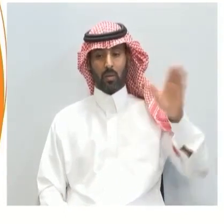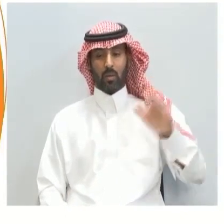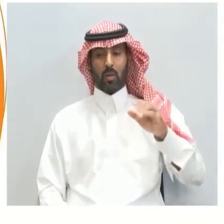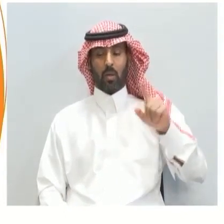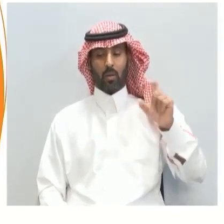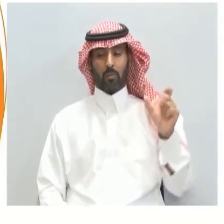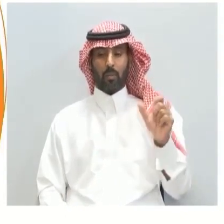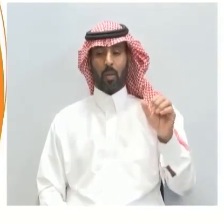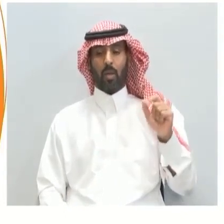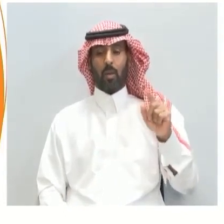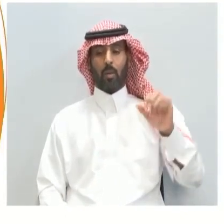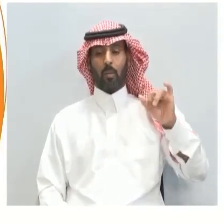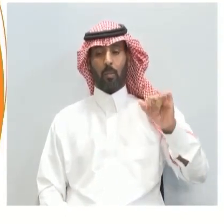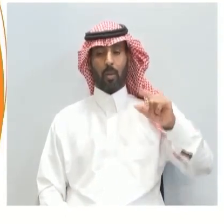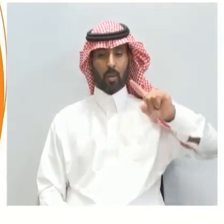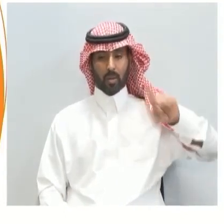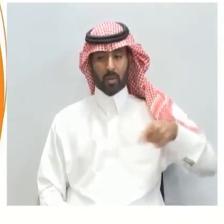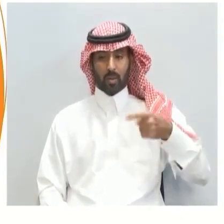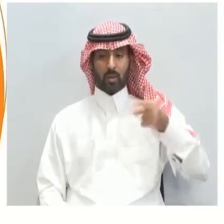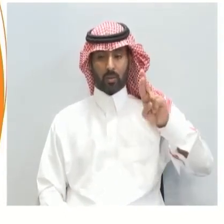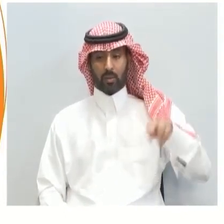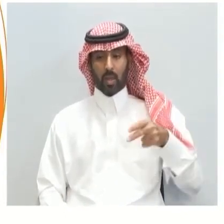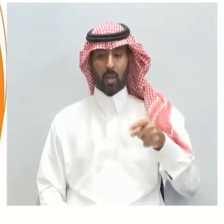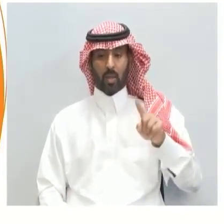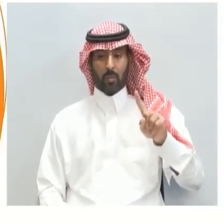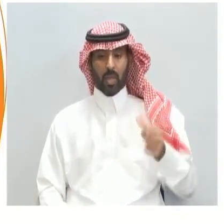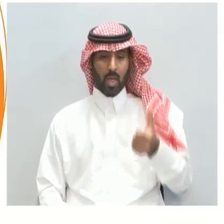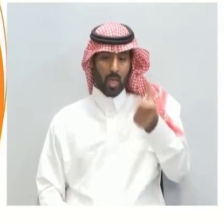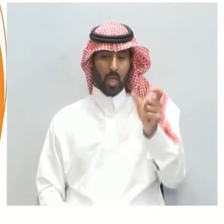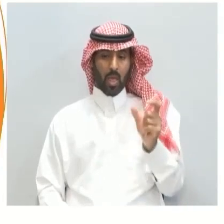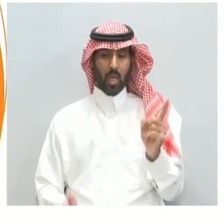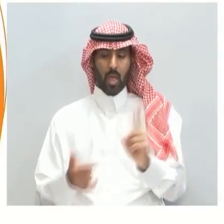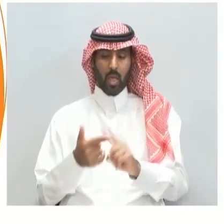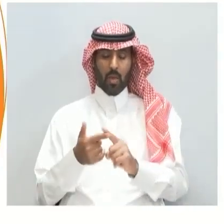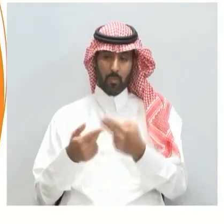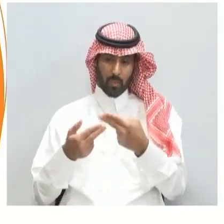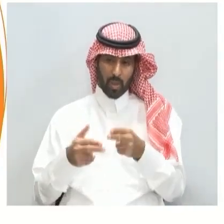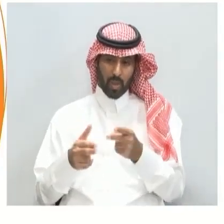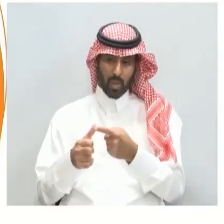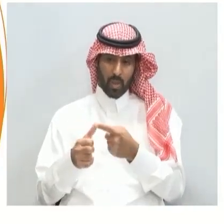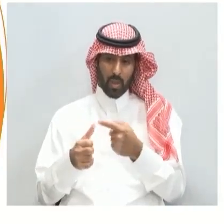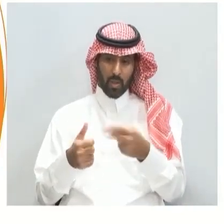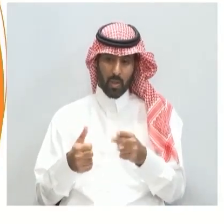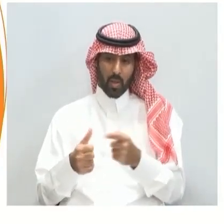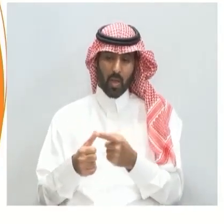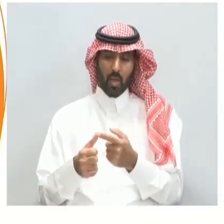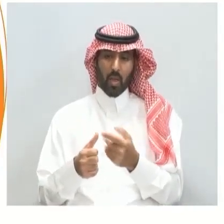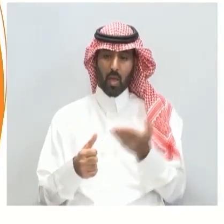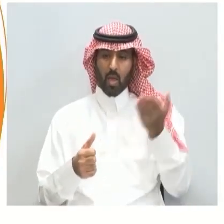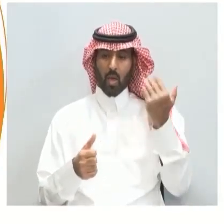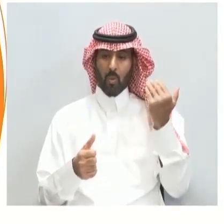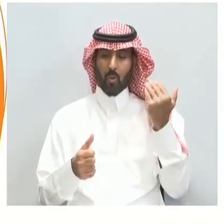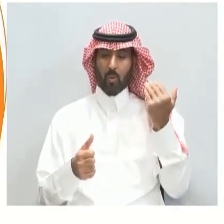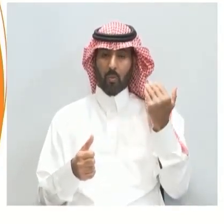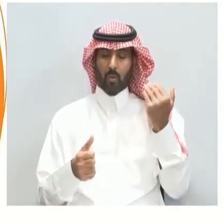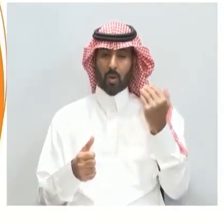الهجره في كتاب الحاوي في علوم القران وهو بدايات قبل ذلكم هذا العلم